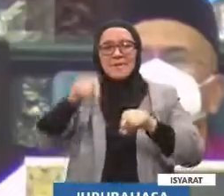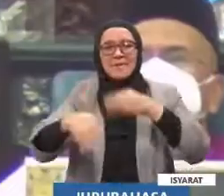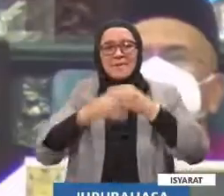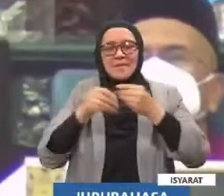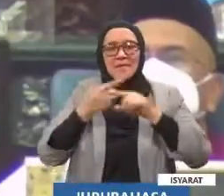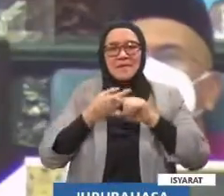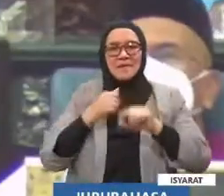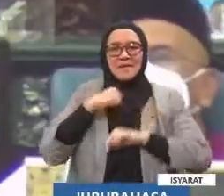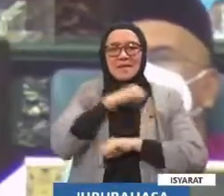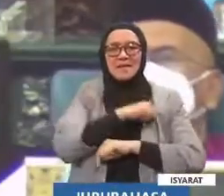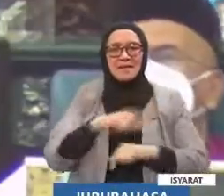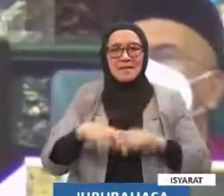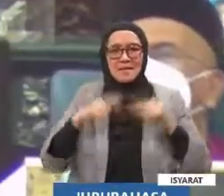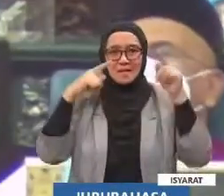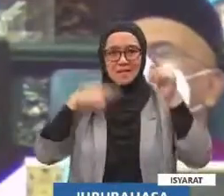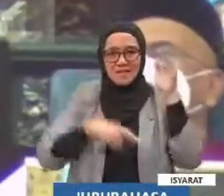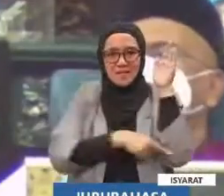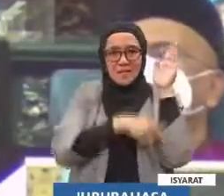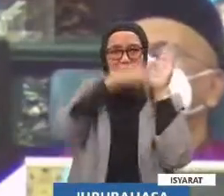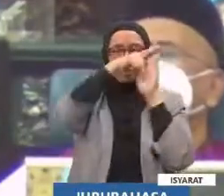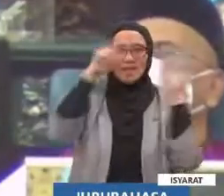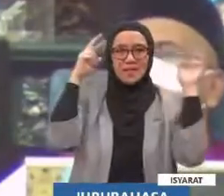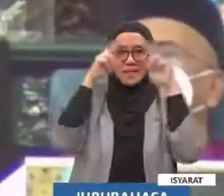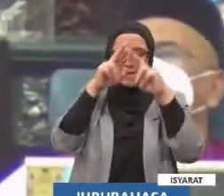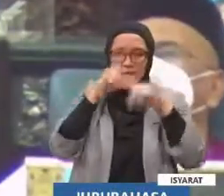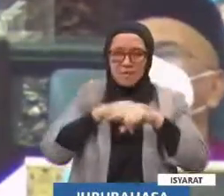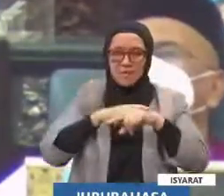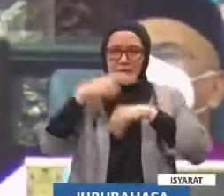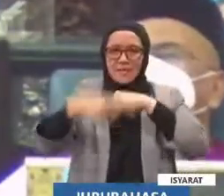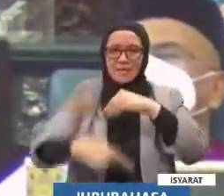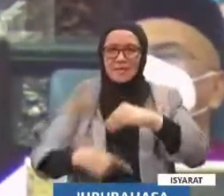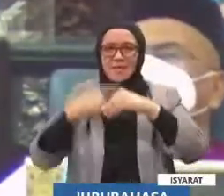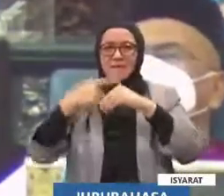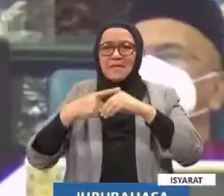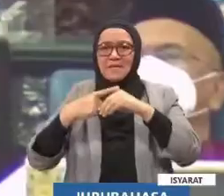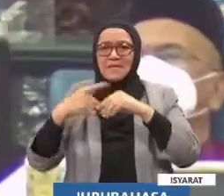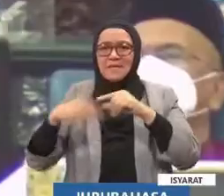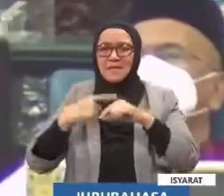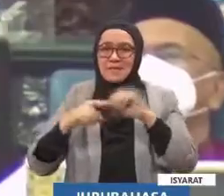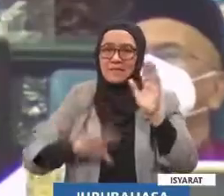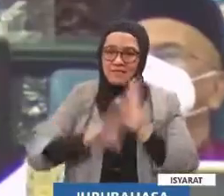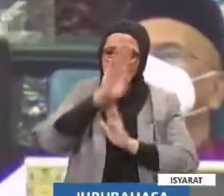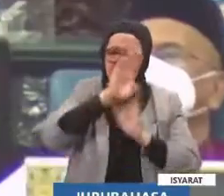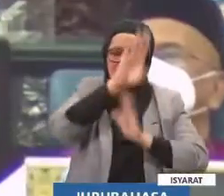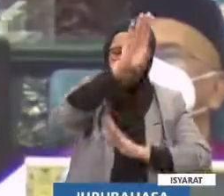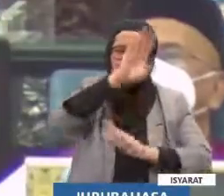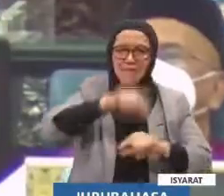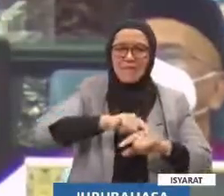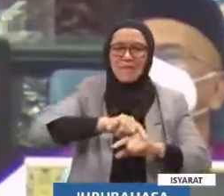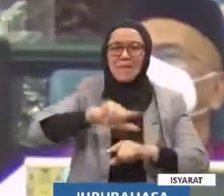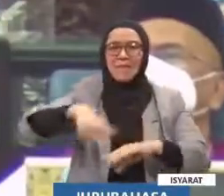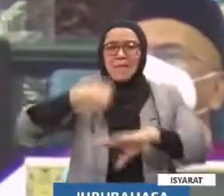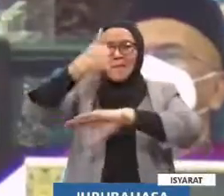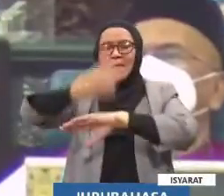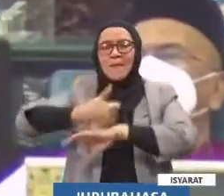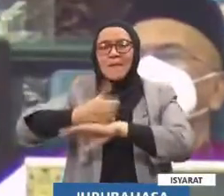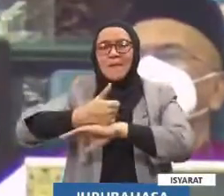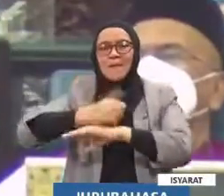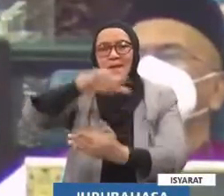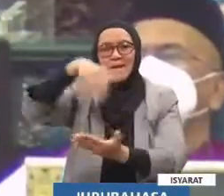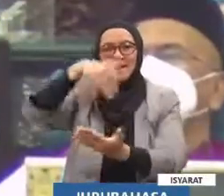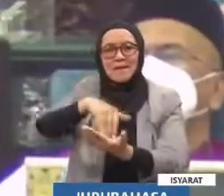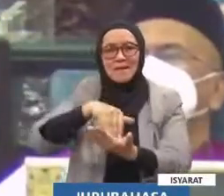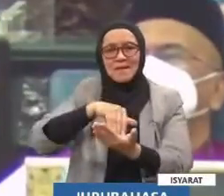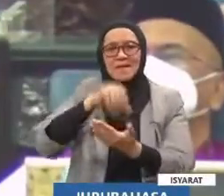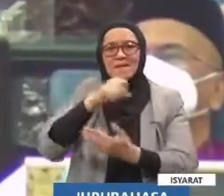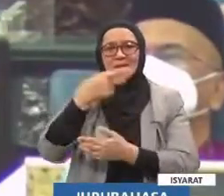dan berapakah lagi fasa-fasa yang akan dibuka dalam masa terdekat kerana ianya menjadi laluan setiap kali